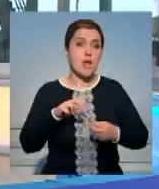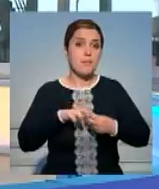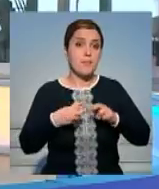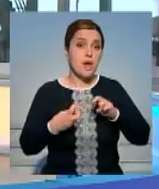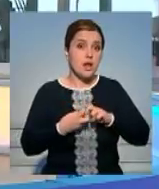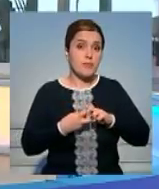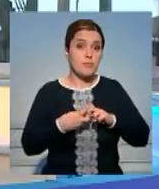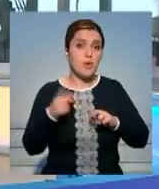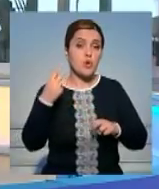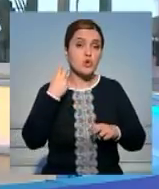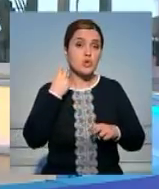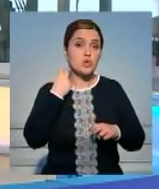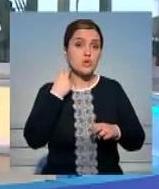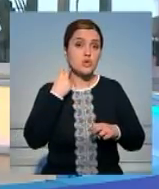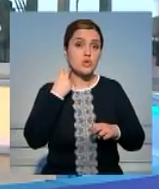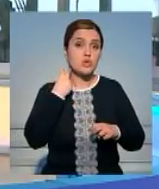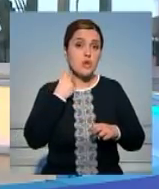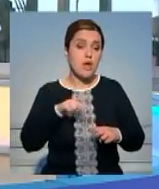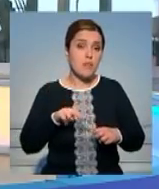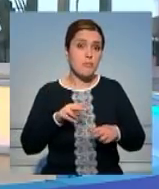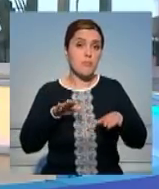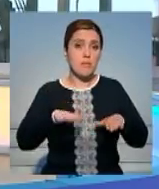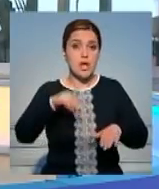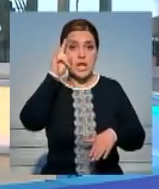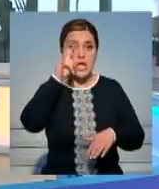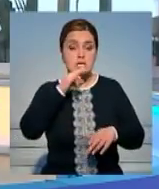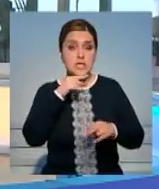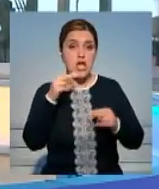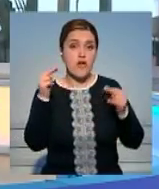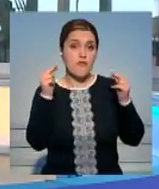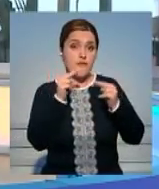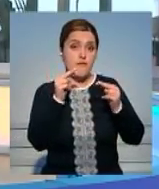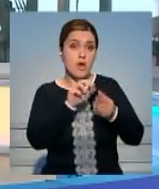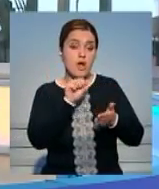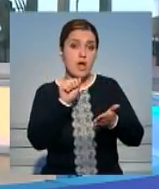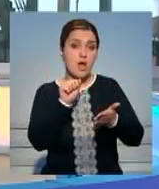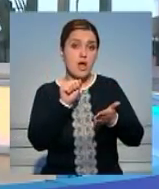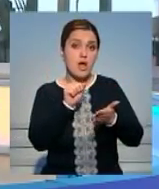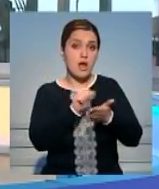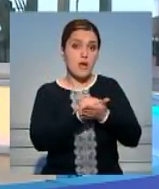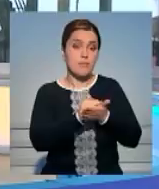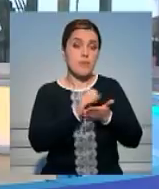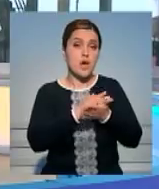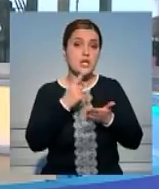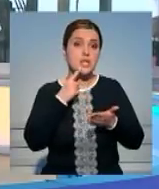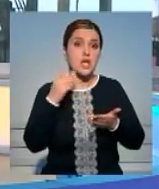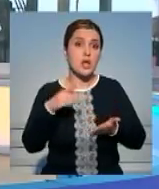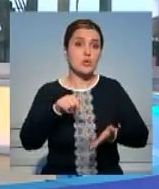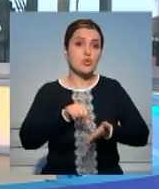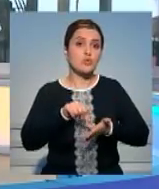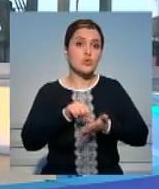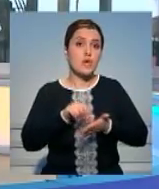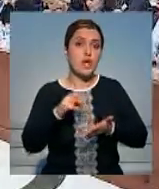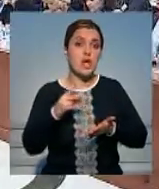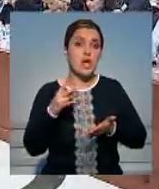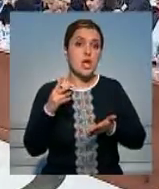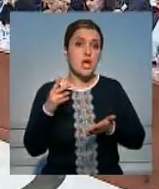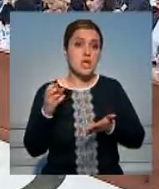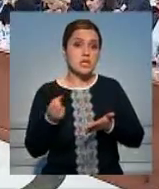проблемами, со слов осужденных, сталкиваются в местах лишения свободы в Казахстане. Свидетельства опубликованы в консолидированном докладе участников